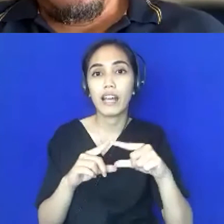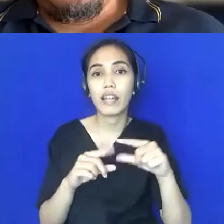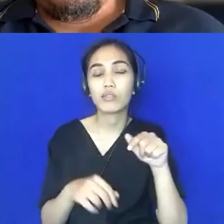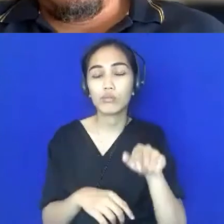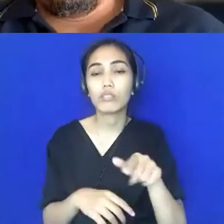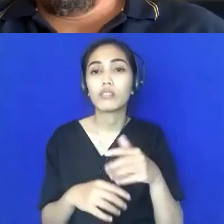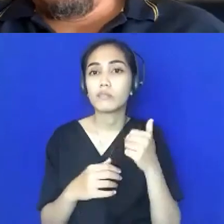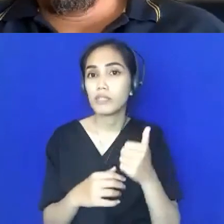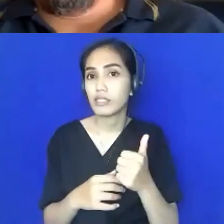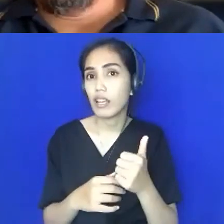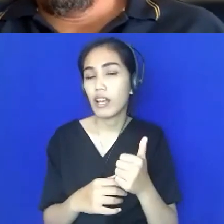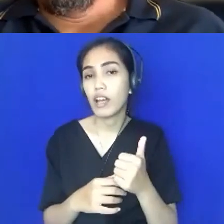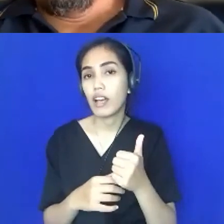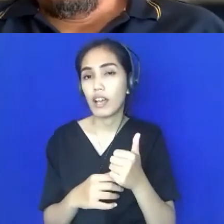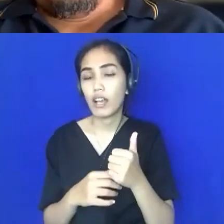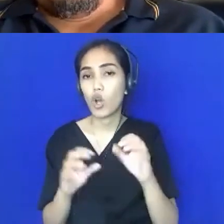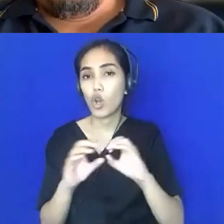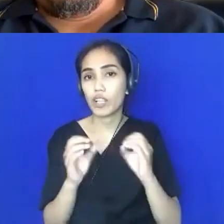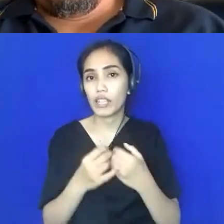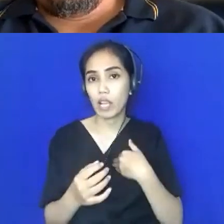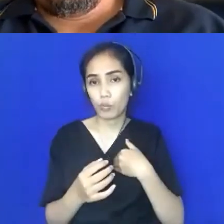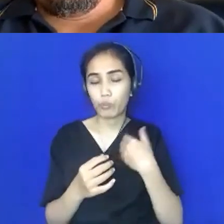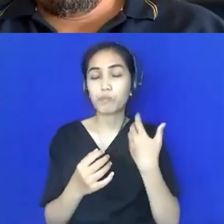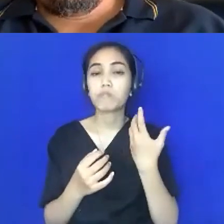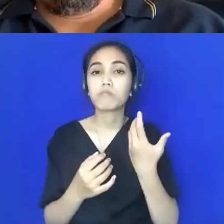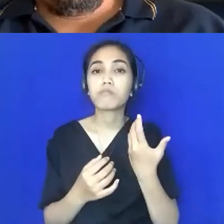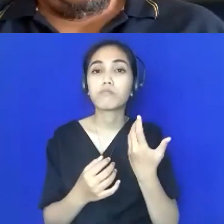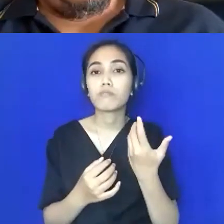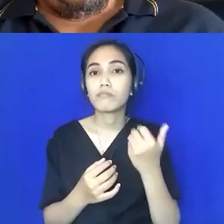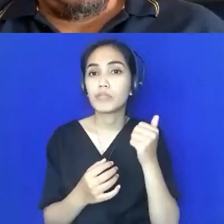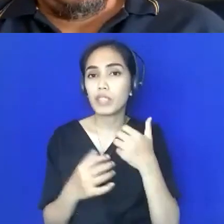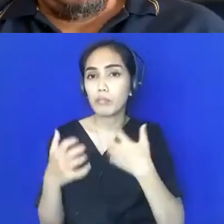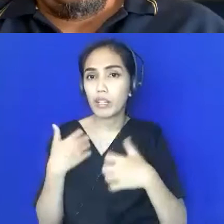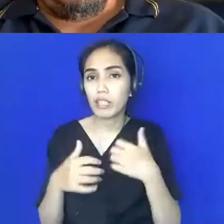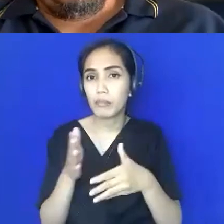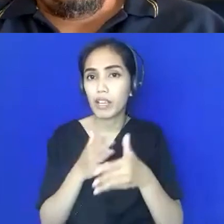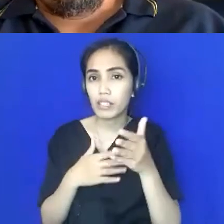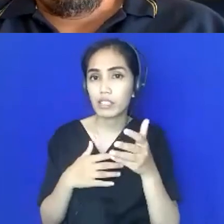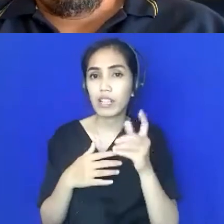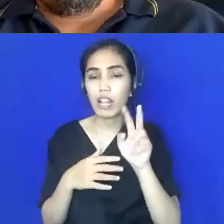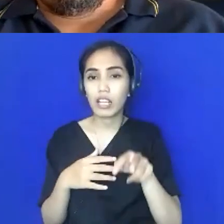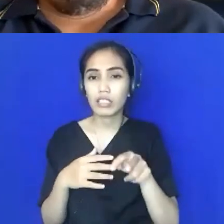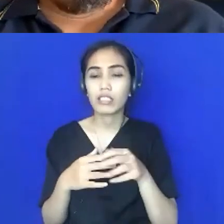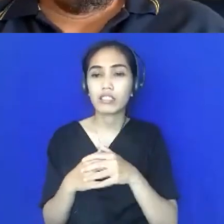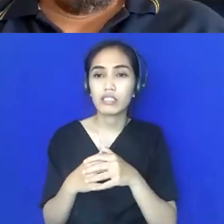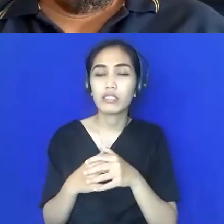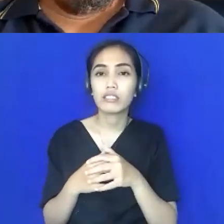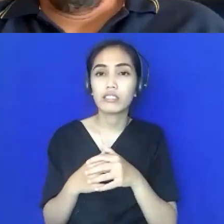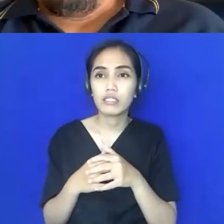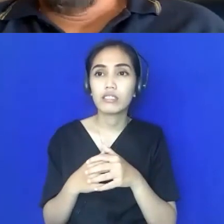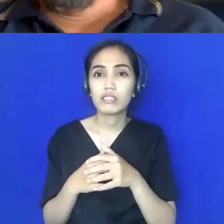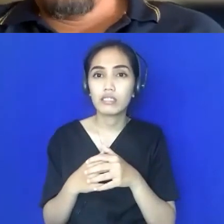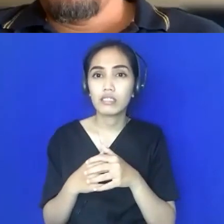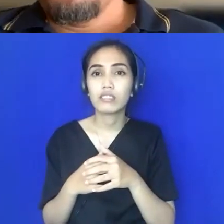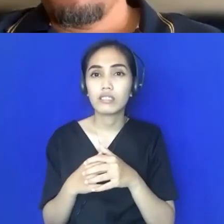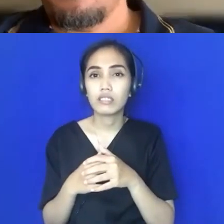hal itu bisa di-share ya, bisa dibagikan praktek baik tadi baik untuk soft copy ya.